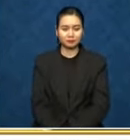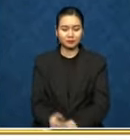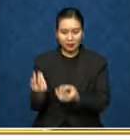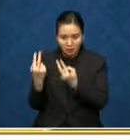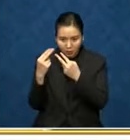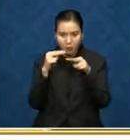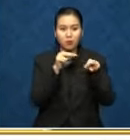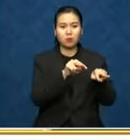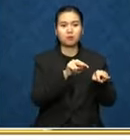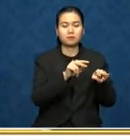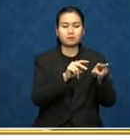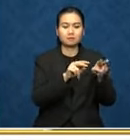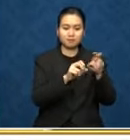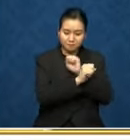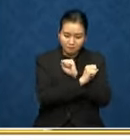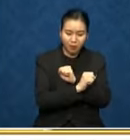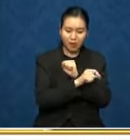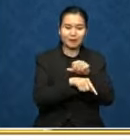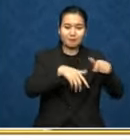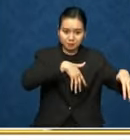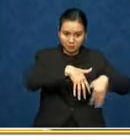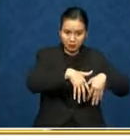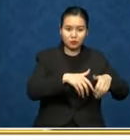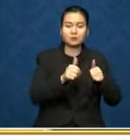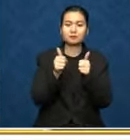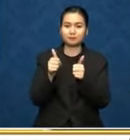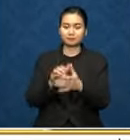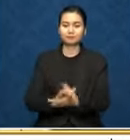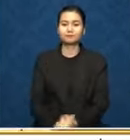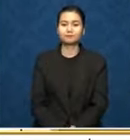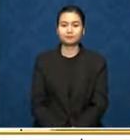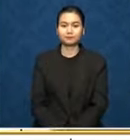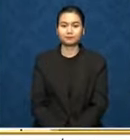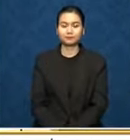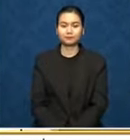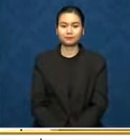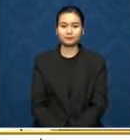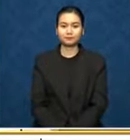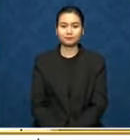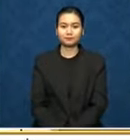หันมาปกป้องประชาชนกันครับขอบคุณครับครับขอบคุณครับ